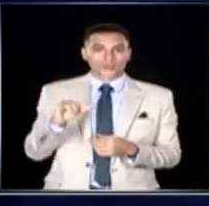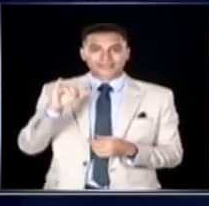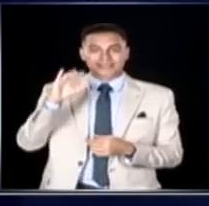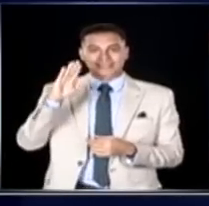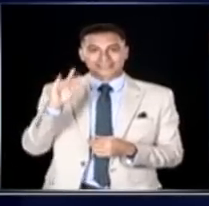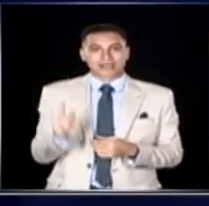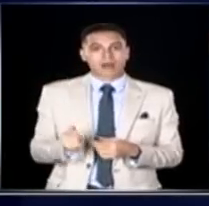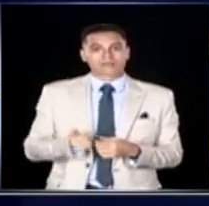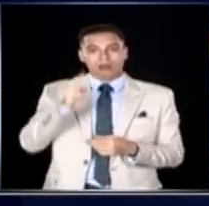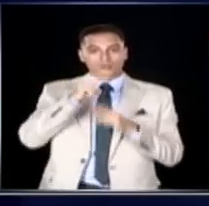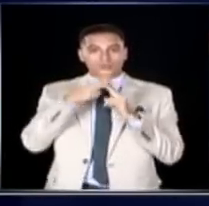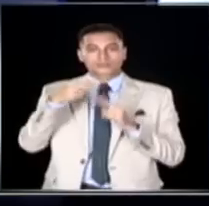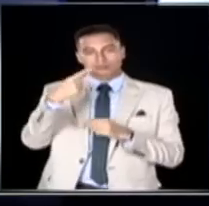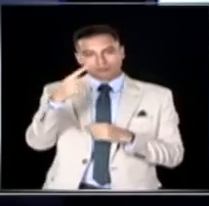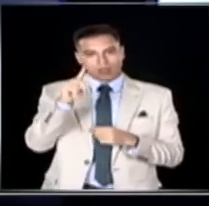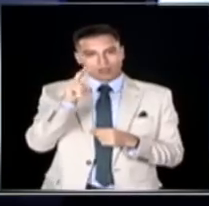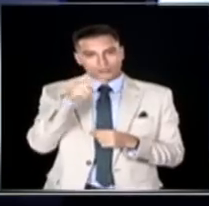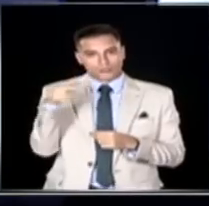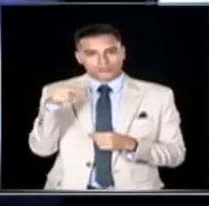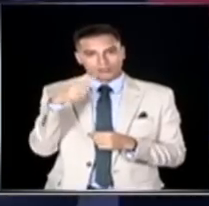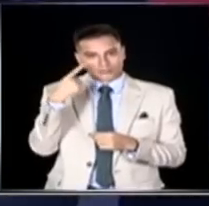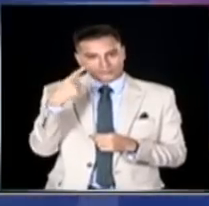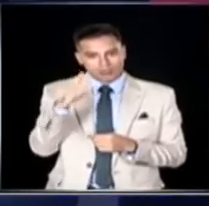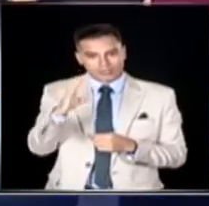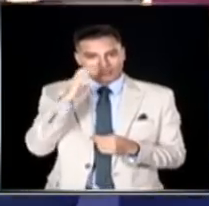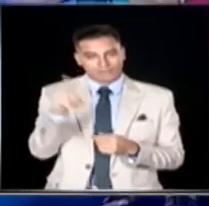طبعا إجابة صحيحة.